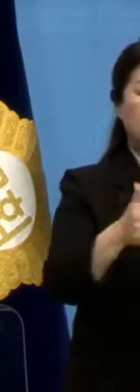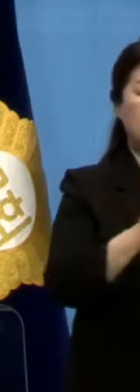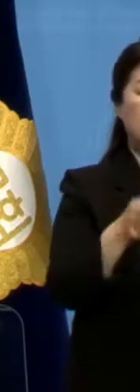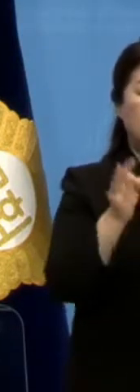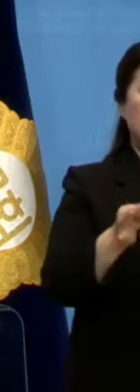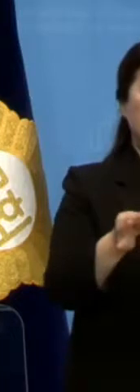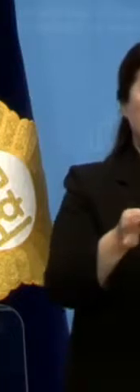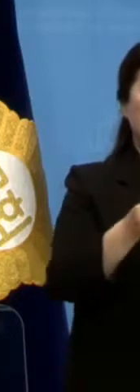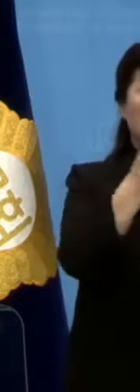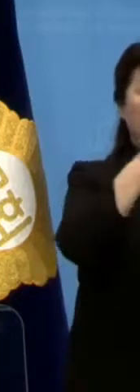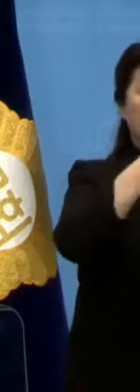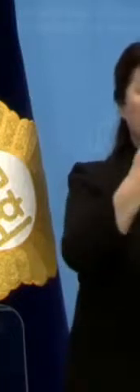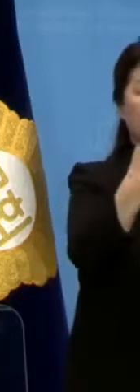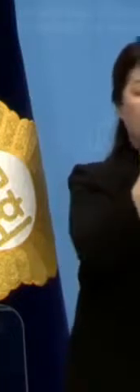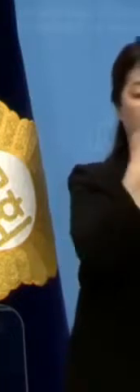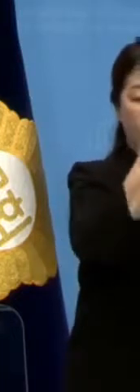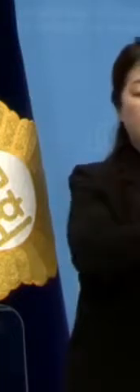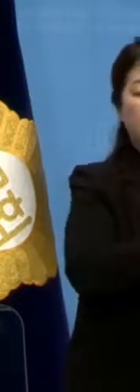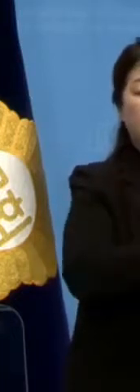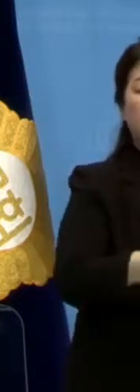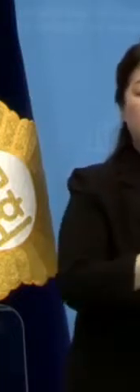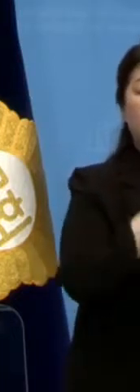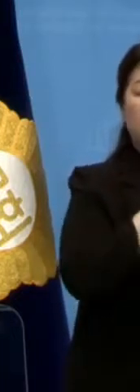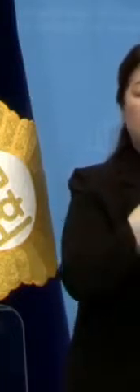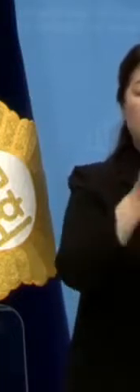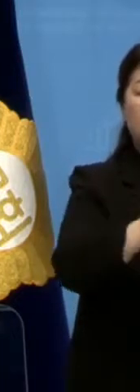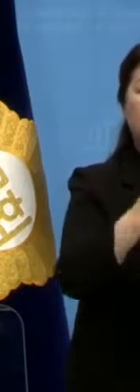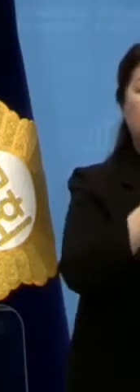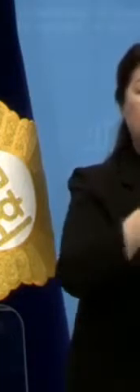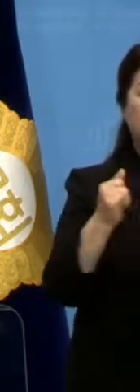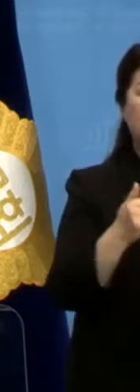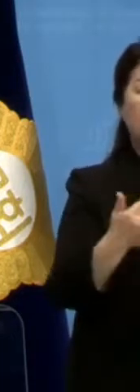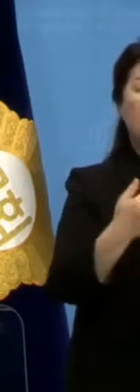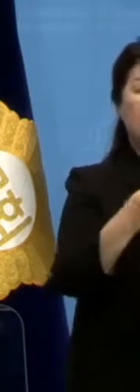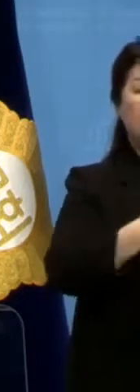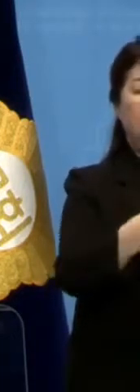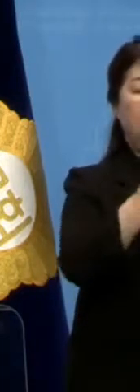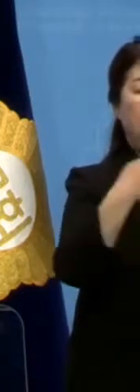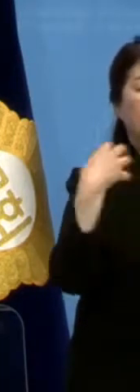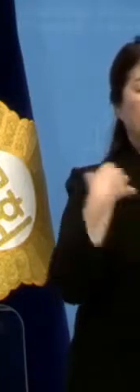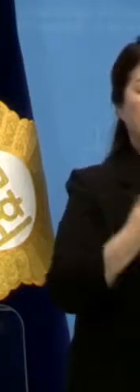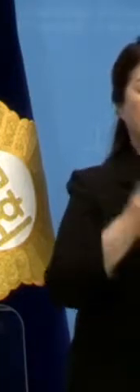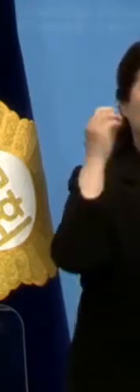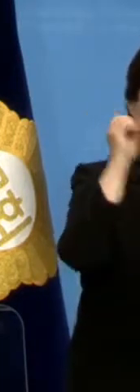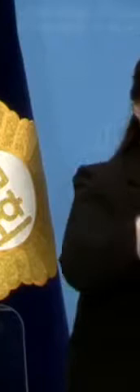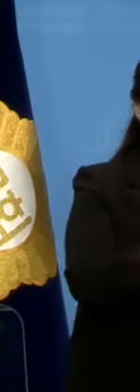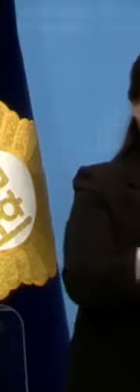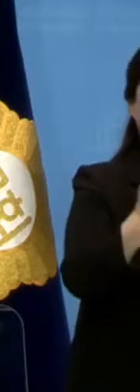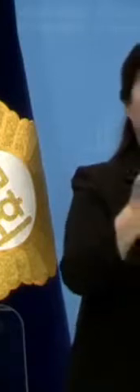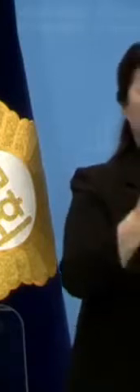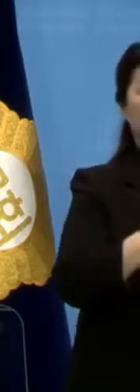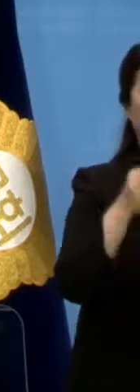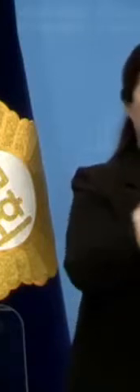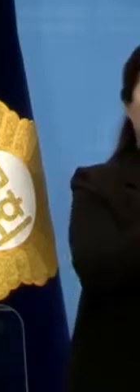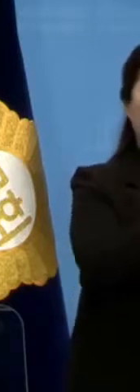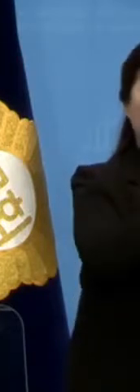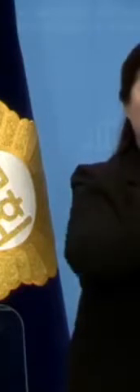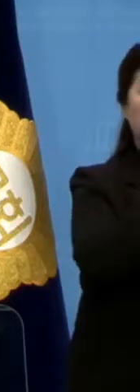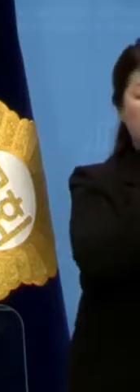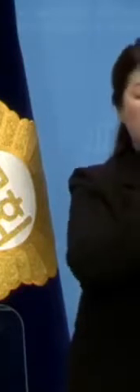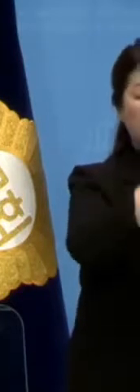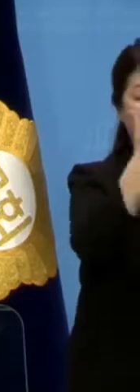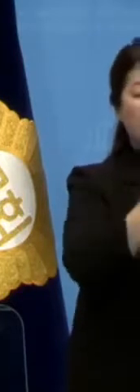풍선 효과를 막지 못해 국민 의료비 부담은 제자리이고 막대한 재정 투입에도 전체